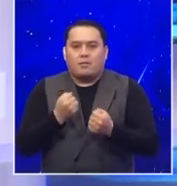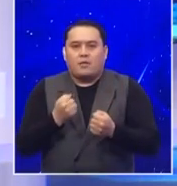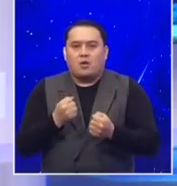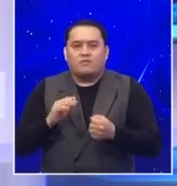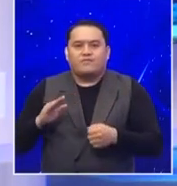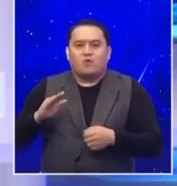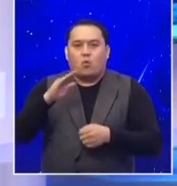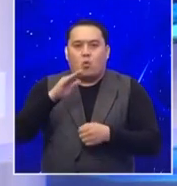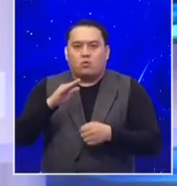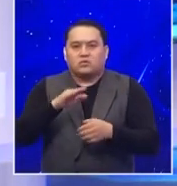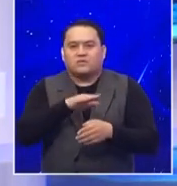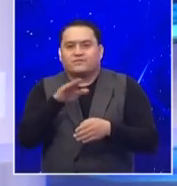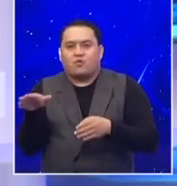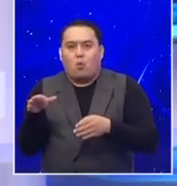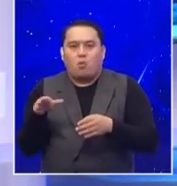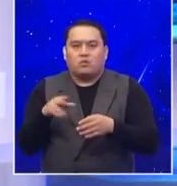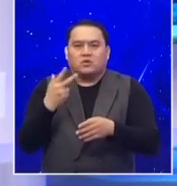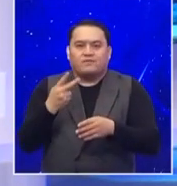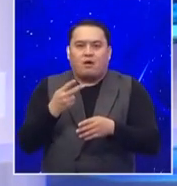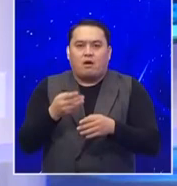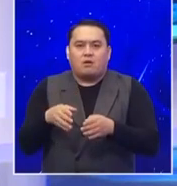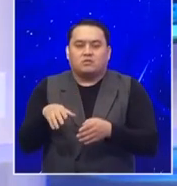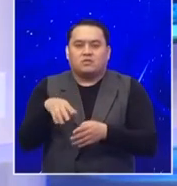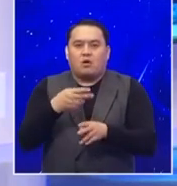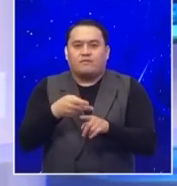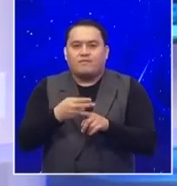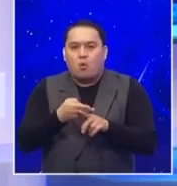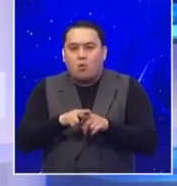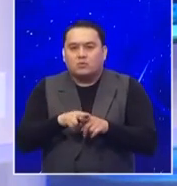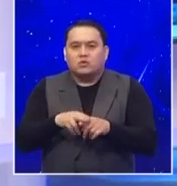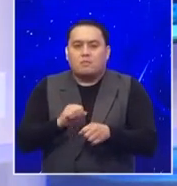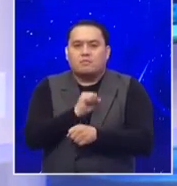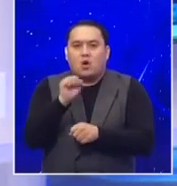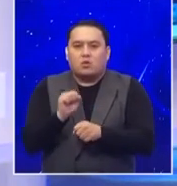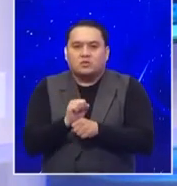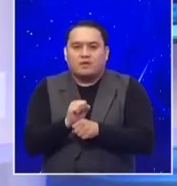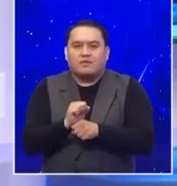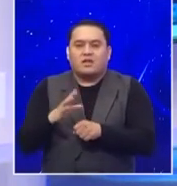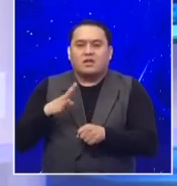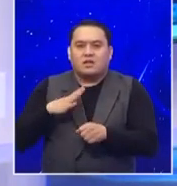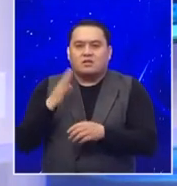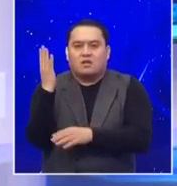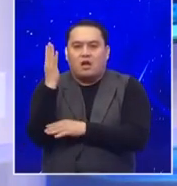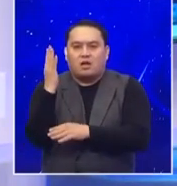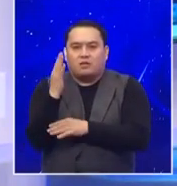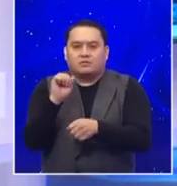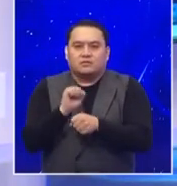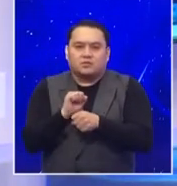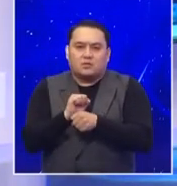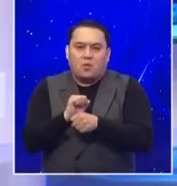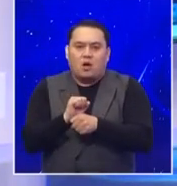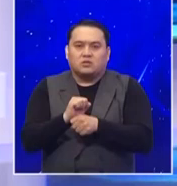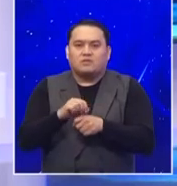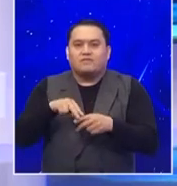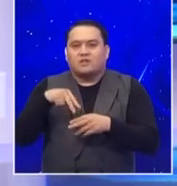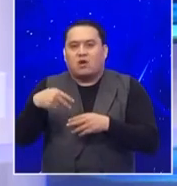подъеме в гору съехал с дороги. Два колеса зависли над обрывом. Машина уперлась задним крылом в дерево. Это и предотвратила падение с